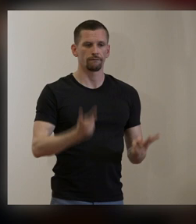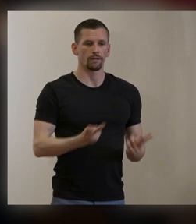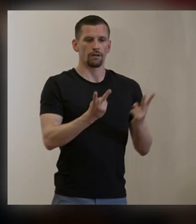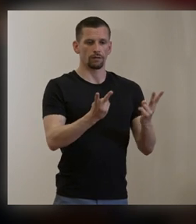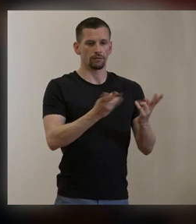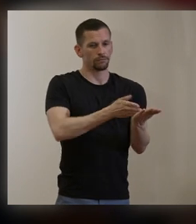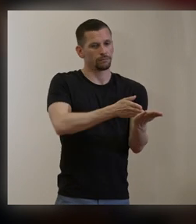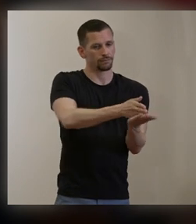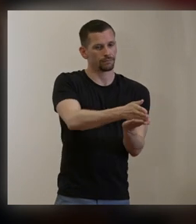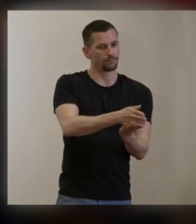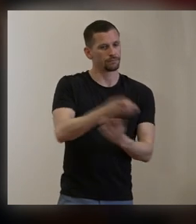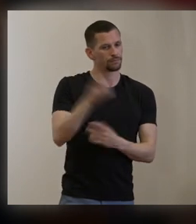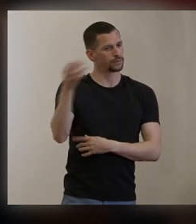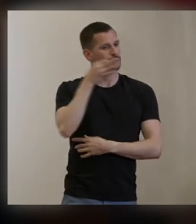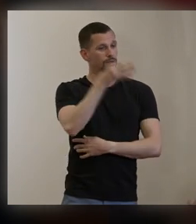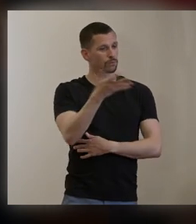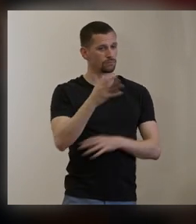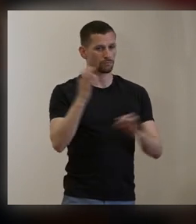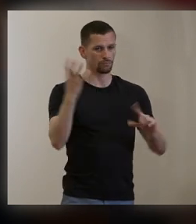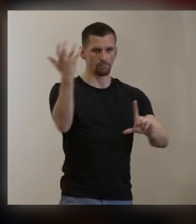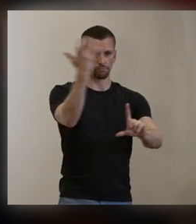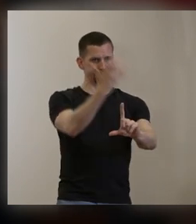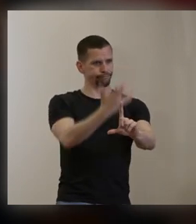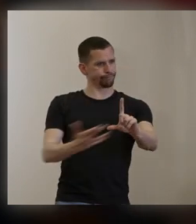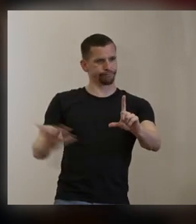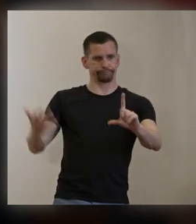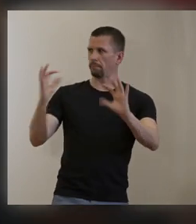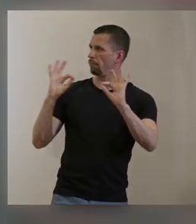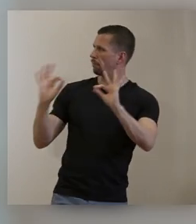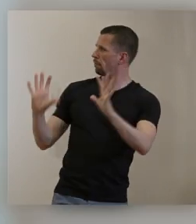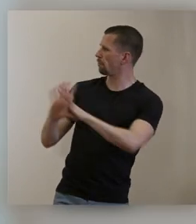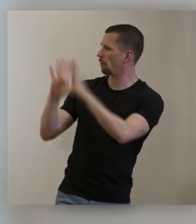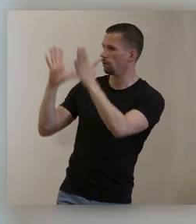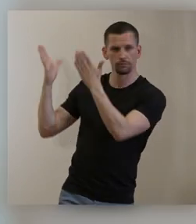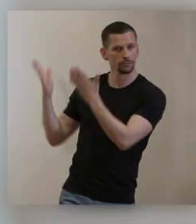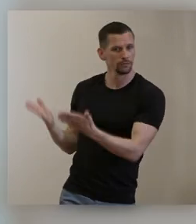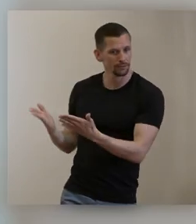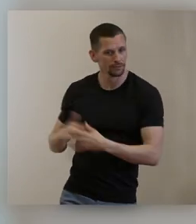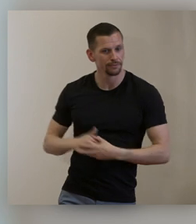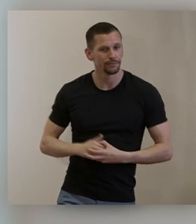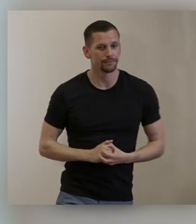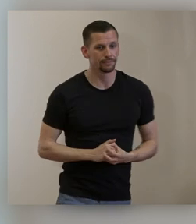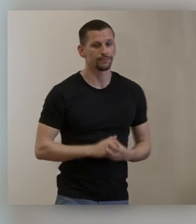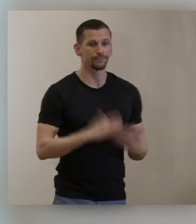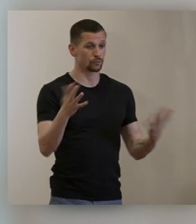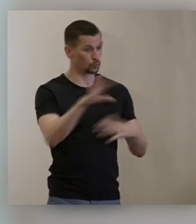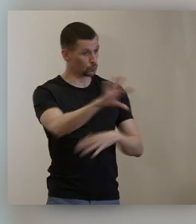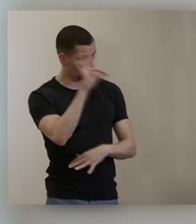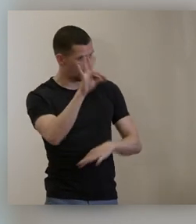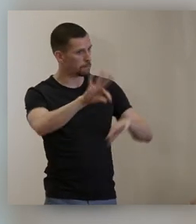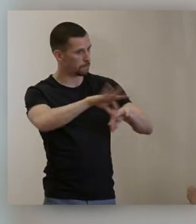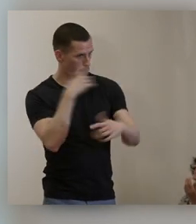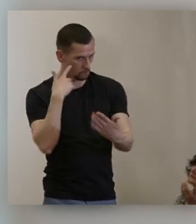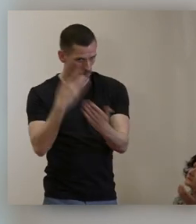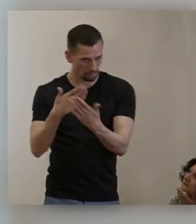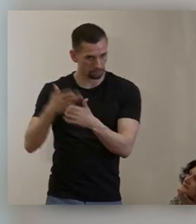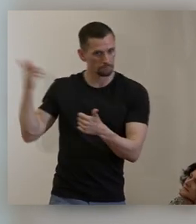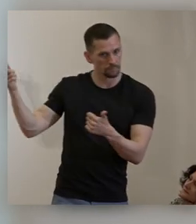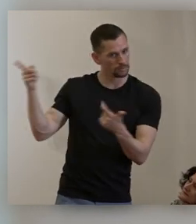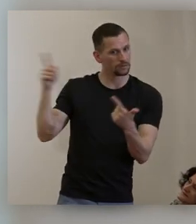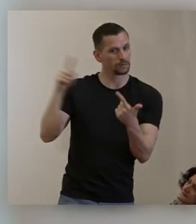peu différent. Il insiste sur le choix des conjoints, on voit les richesses et on voit la hiérarchie des esclaves. Il explique ensuite